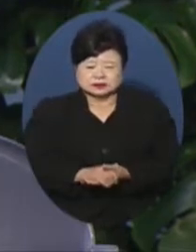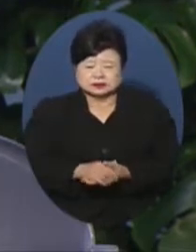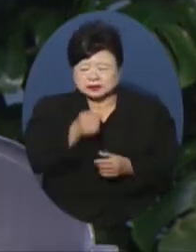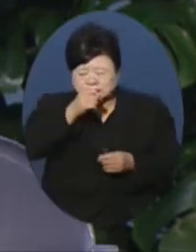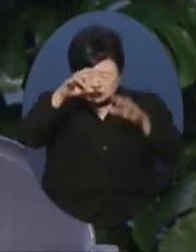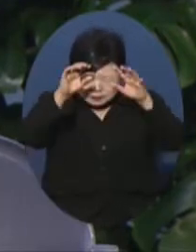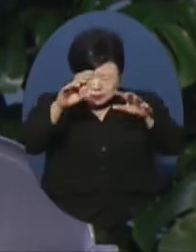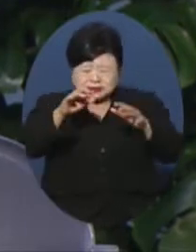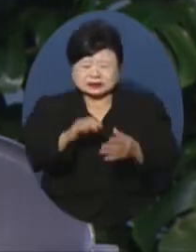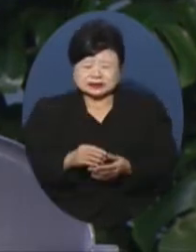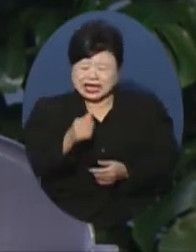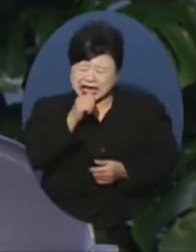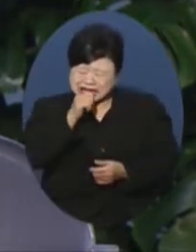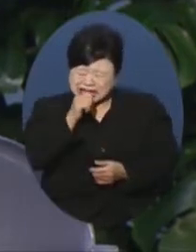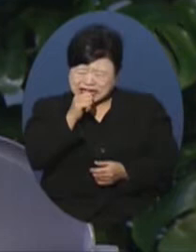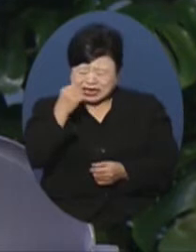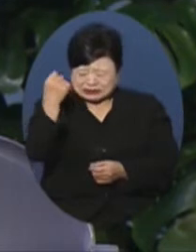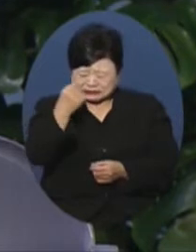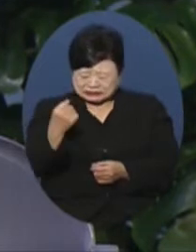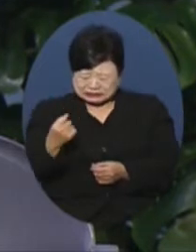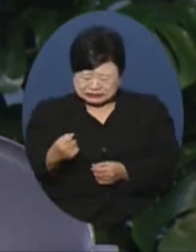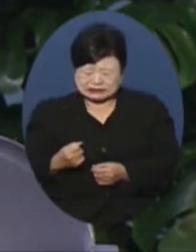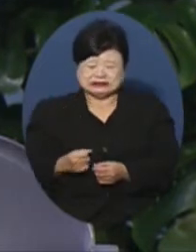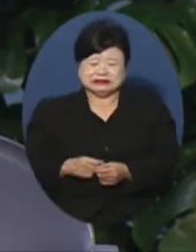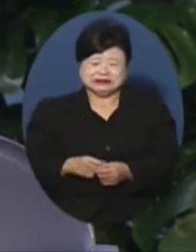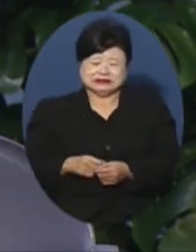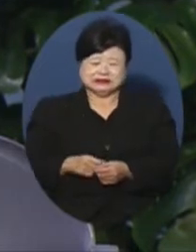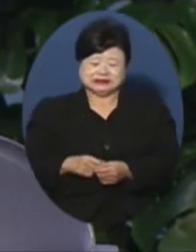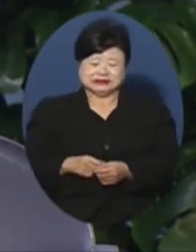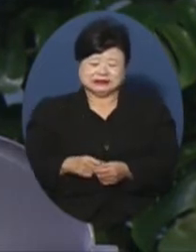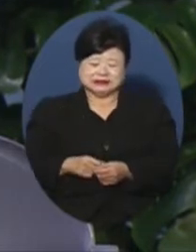비는 내리고 철골은 녹이 슬어 다 뜯어